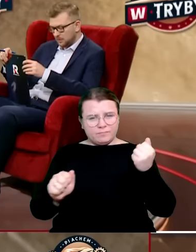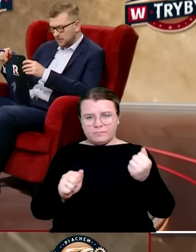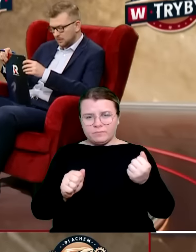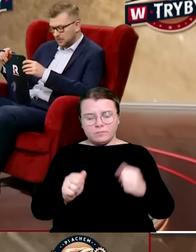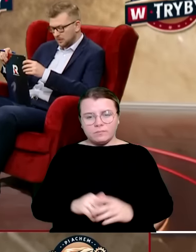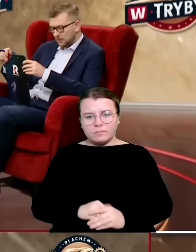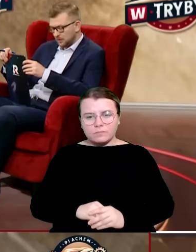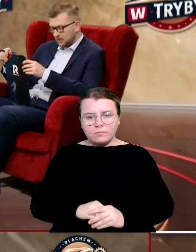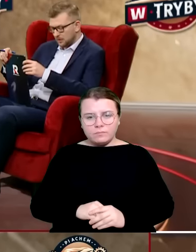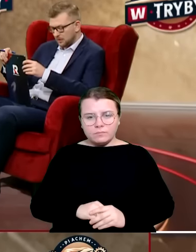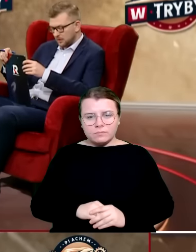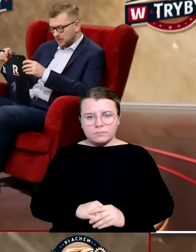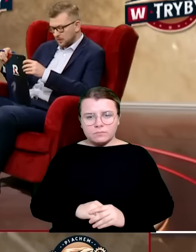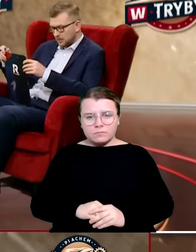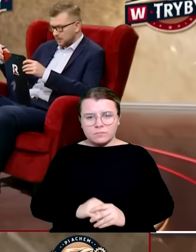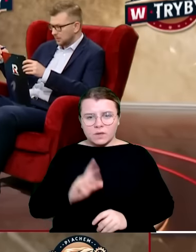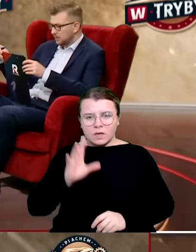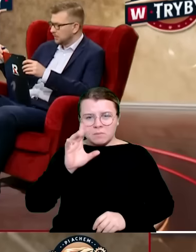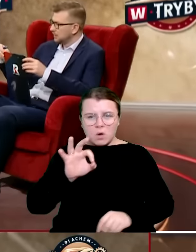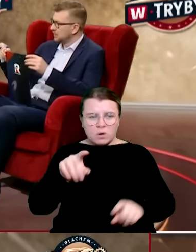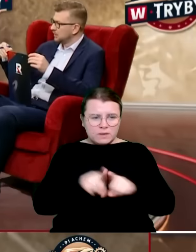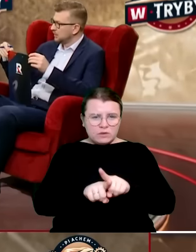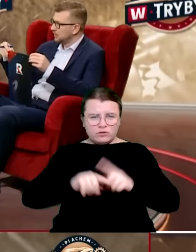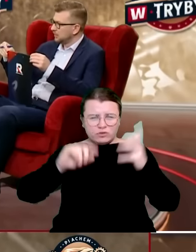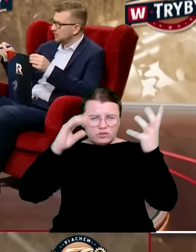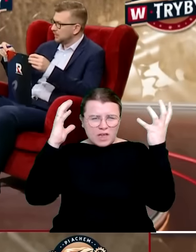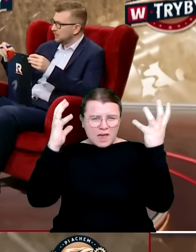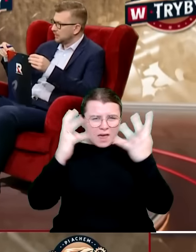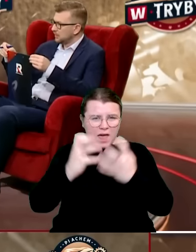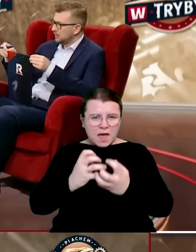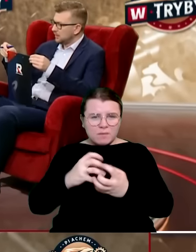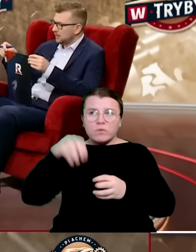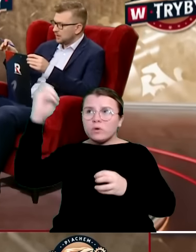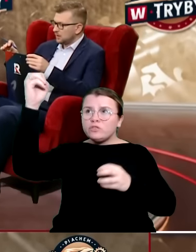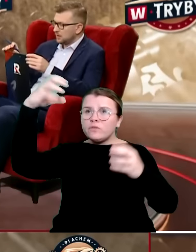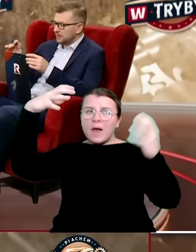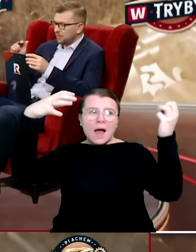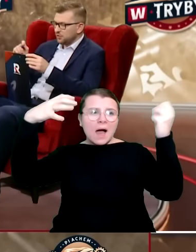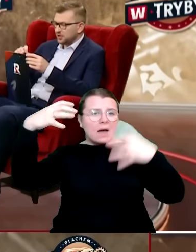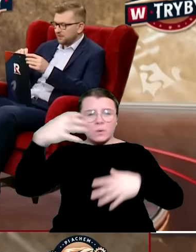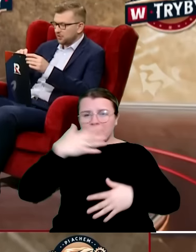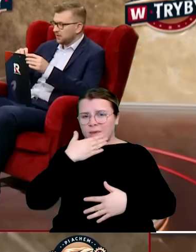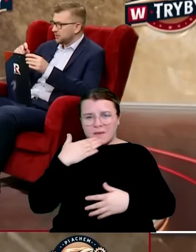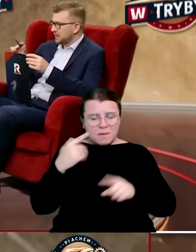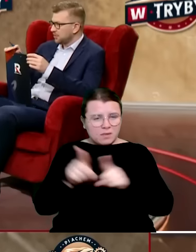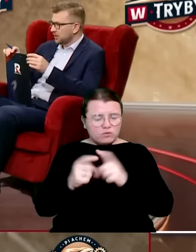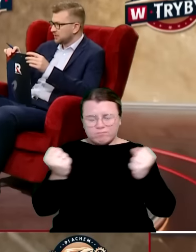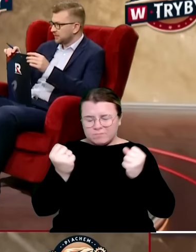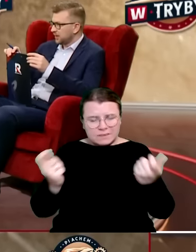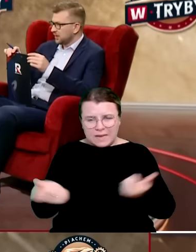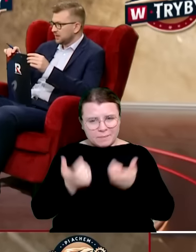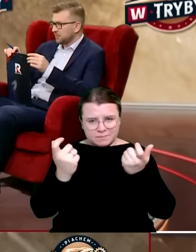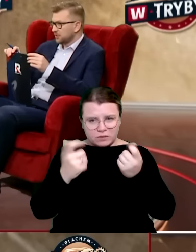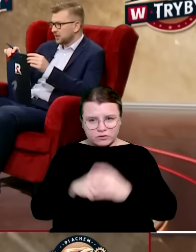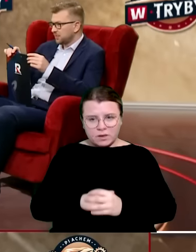tym, że jest kompletnie ciemno, nie palą się światła, jest po prostu bardzo niebezpiecznie. Tam ludzie się w ogóle też sami